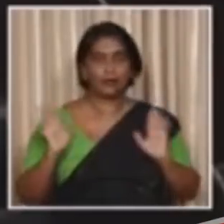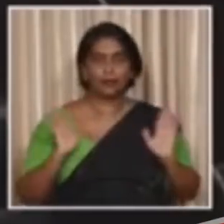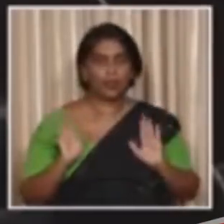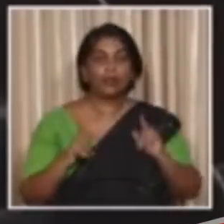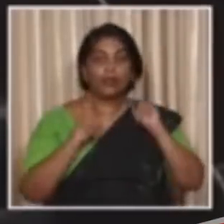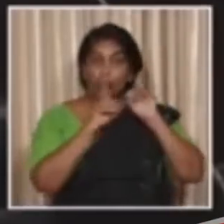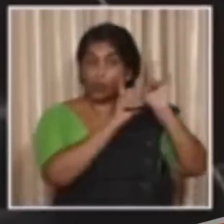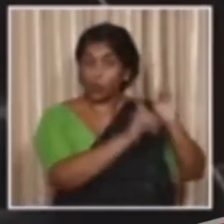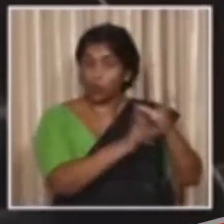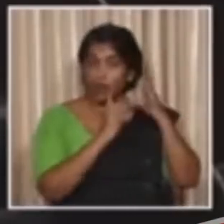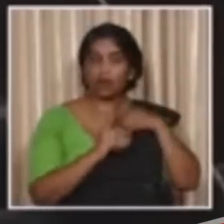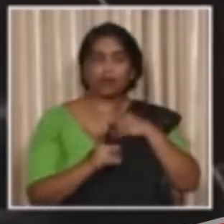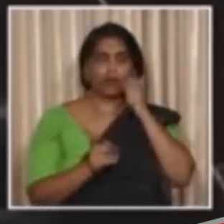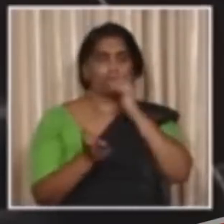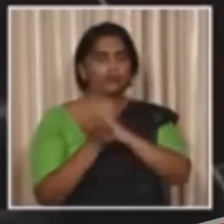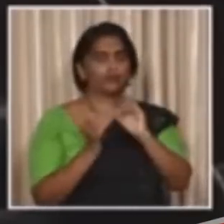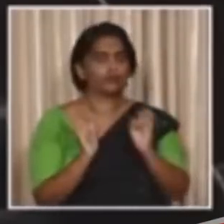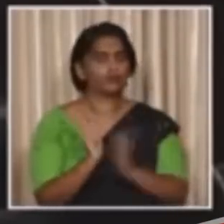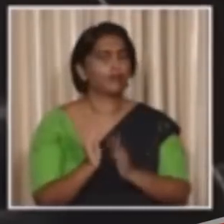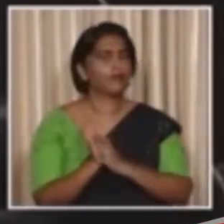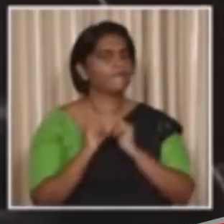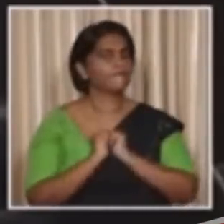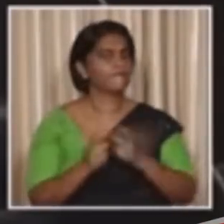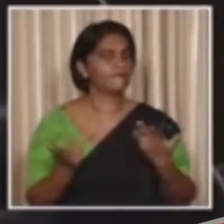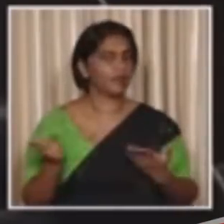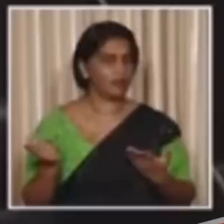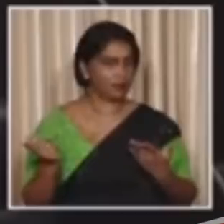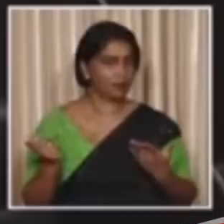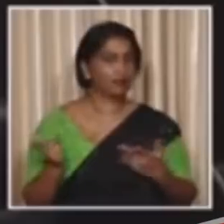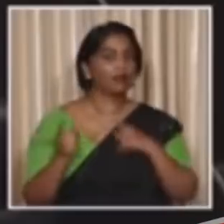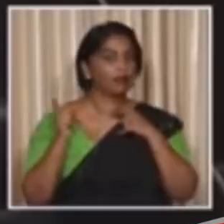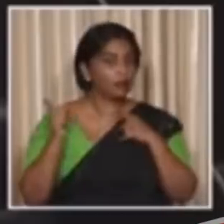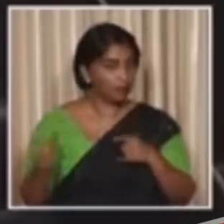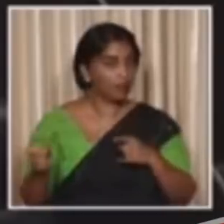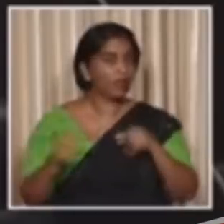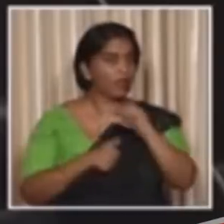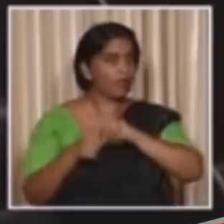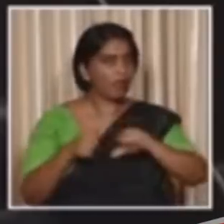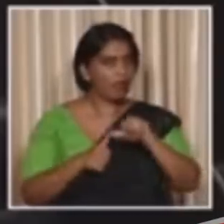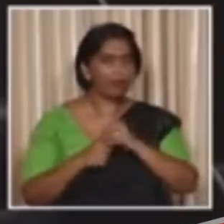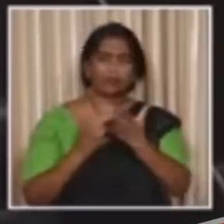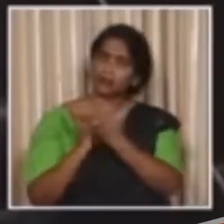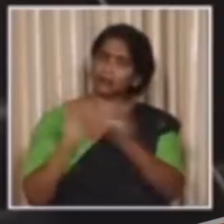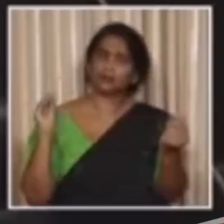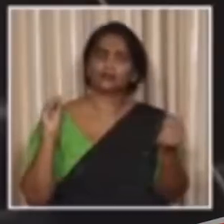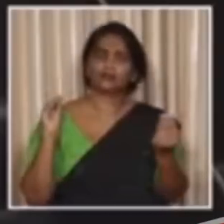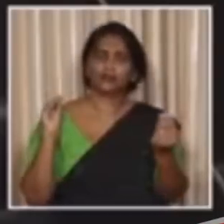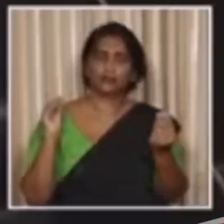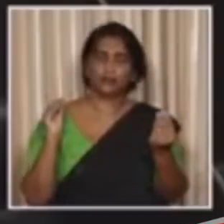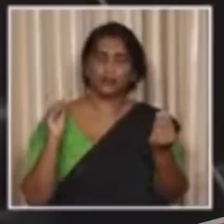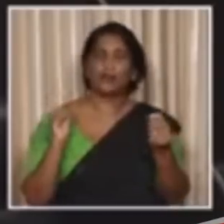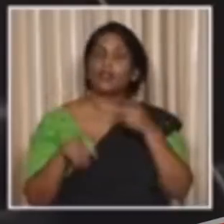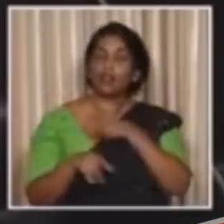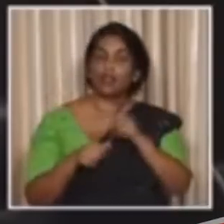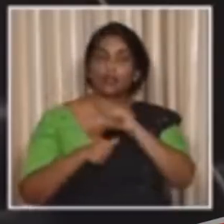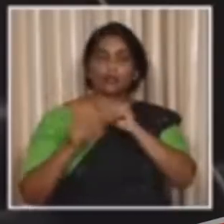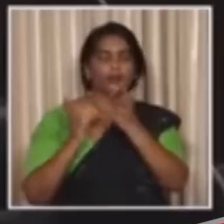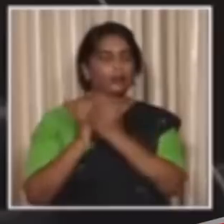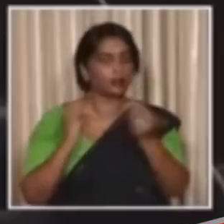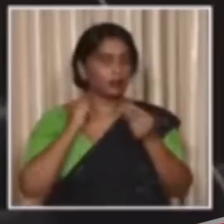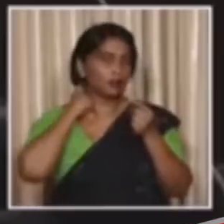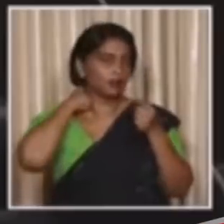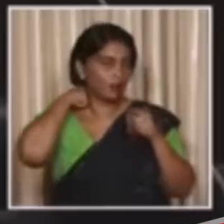එහෙමම පිළිගන්න නම් මහජන උපයෝගිතා කොමිෂන් එකක් ඕනේ නැහැ. ඒක ඒ ආයතනේ අහෝසි කරන්න. ඒ ආයතනේ අහෝසි